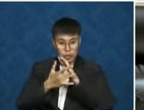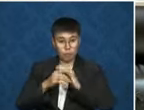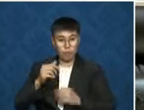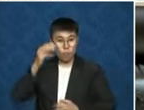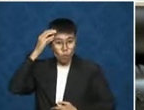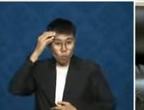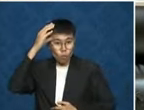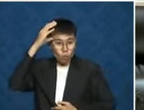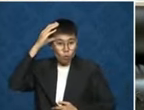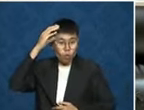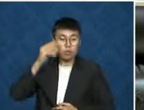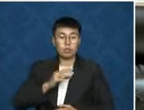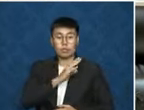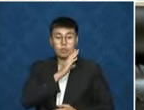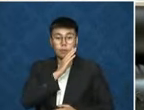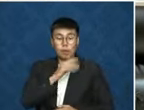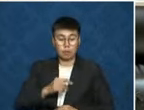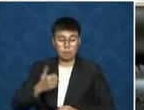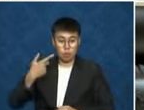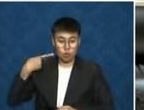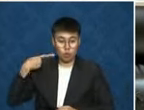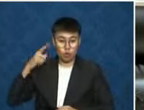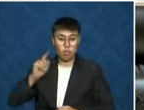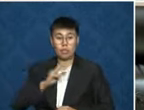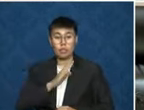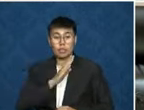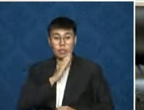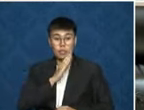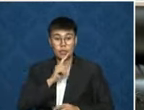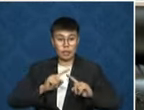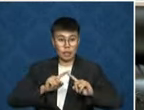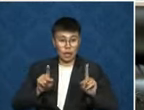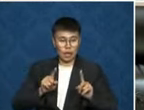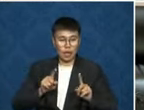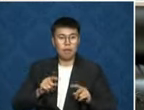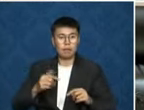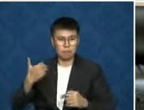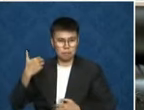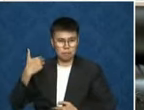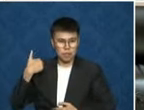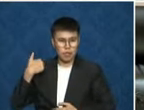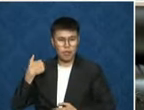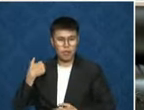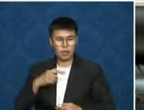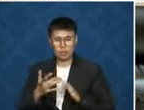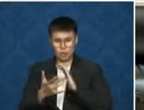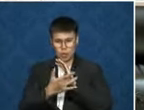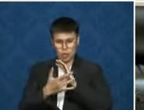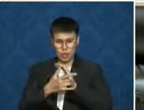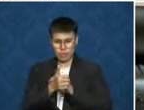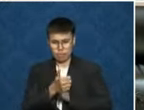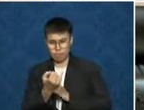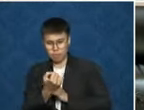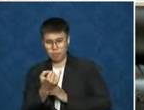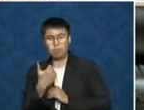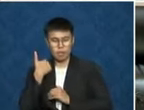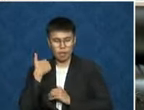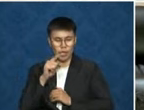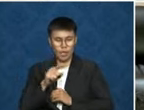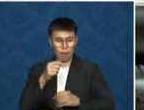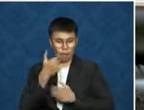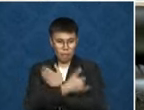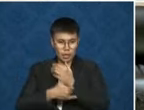ะเป็นประโยชน์มากมายมหาศาลเพียงใดแต่ท่านประธานคะเหรียญย่อมมีสองด้านเสมอค่ะดังนั้นค่ะในต่างประเทศ